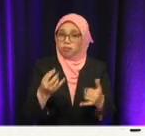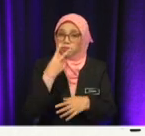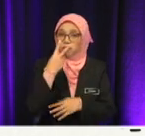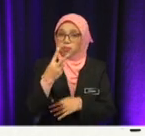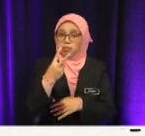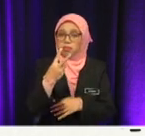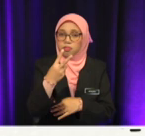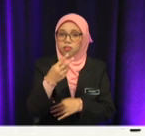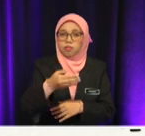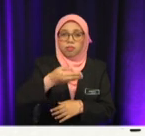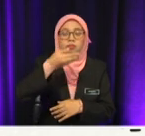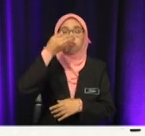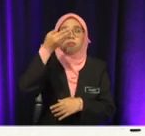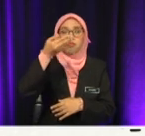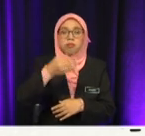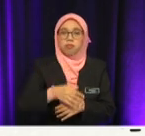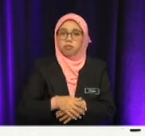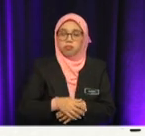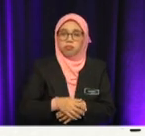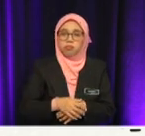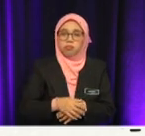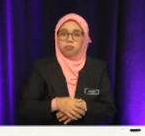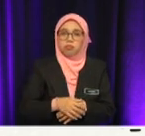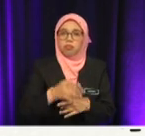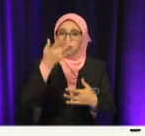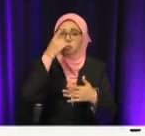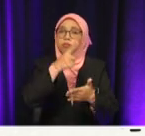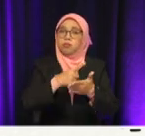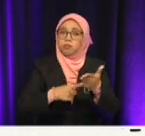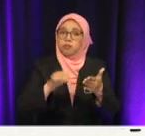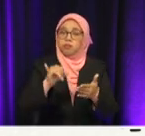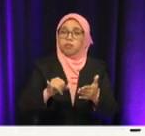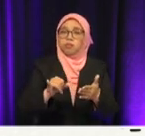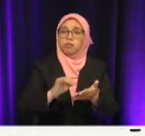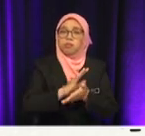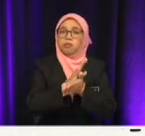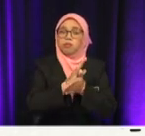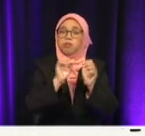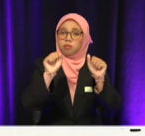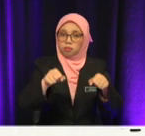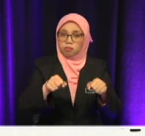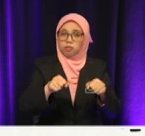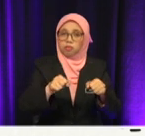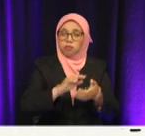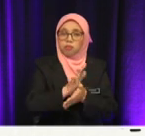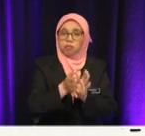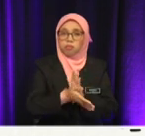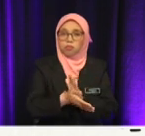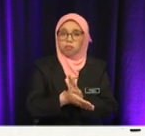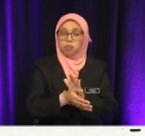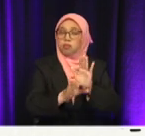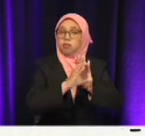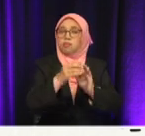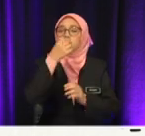okey, pernafasan, okey, penyakit berjangkit kat sini ialah A, selesema. Okey, selain daripada